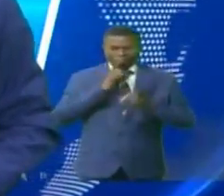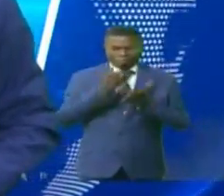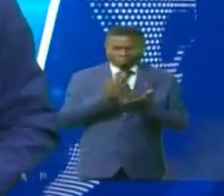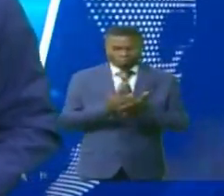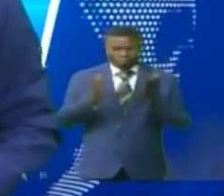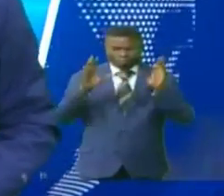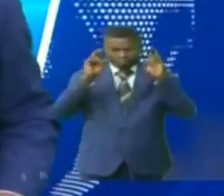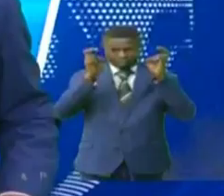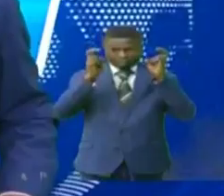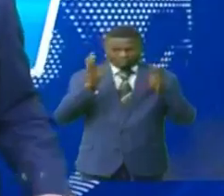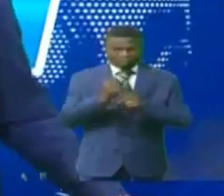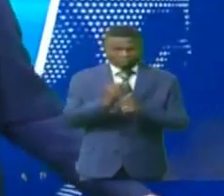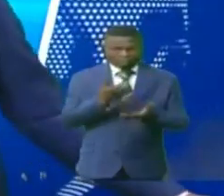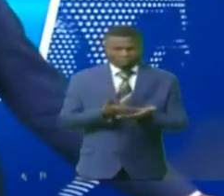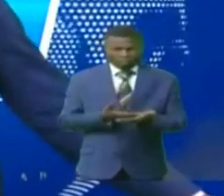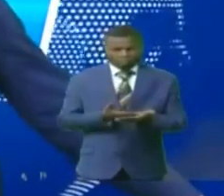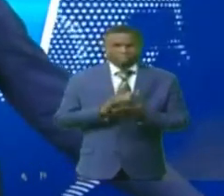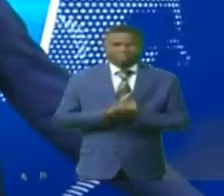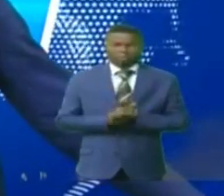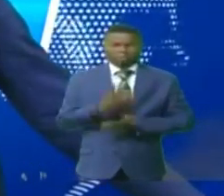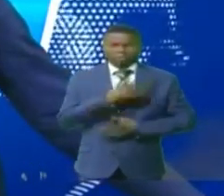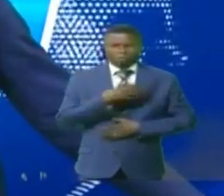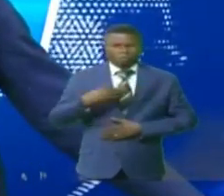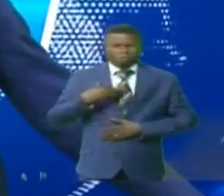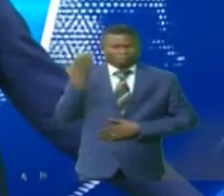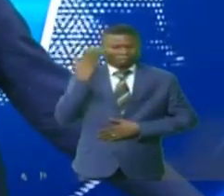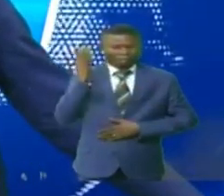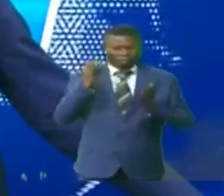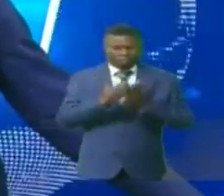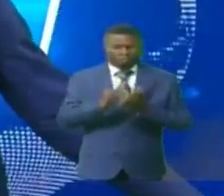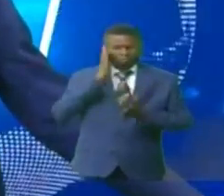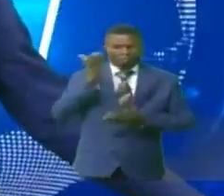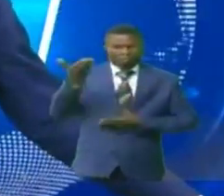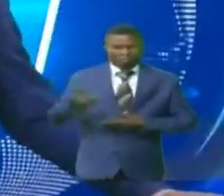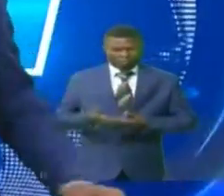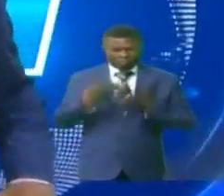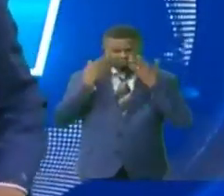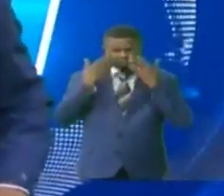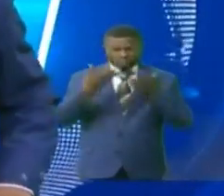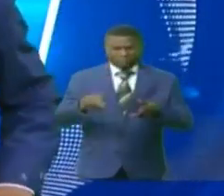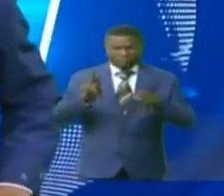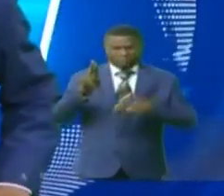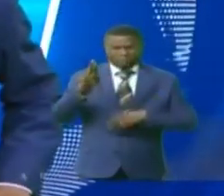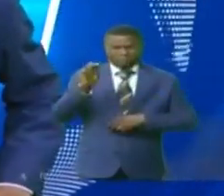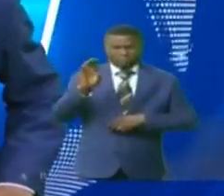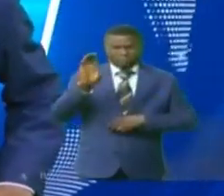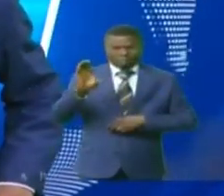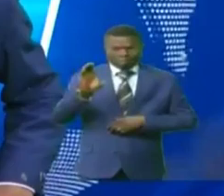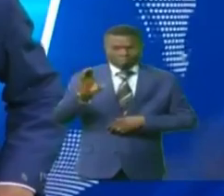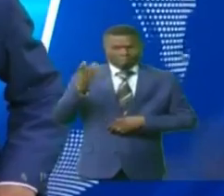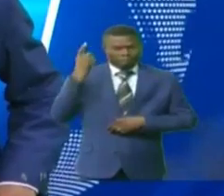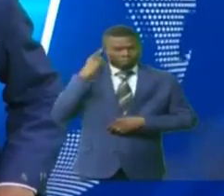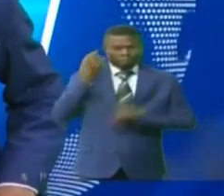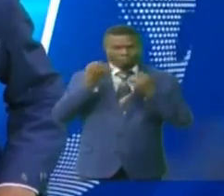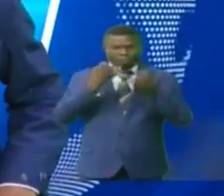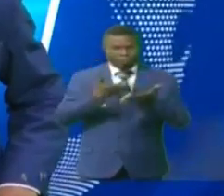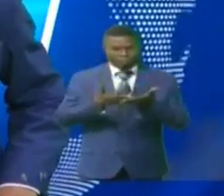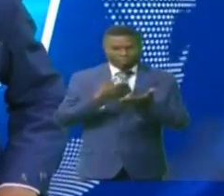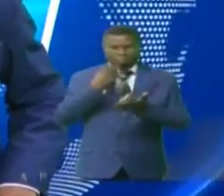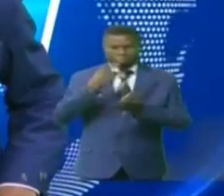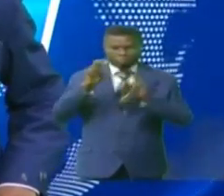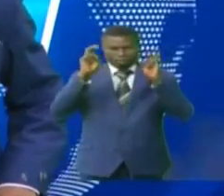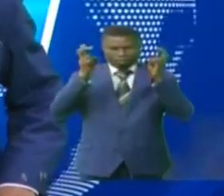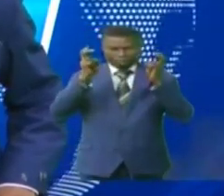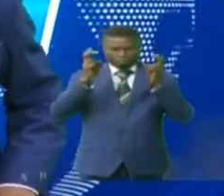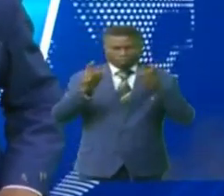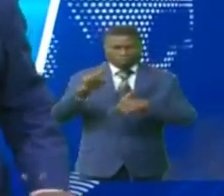pour les titres. Mesdames et messieurs, encore une fois, bienvenue à vous sur une régionale à Radio-Télévision Nationale Congolaise. Je le dis à l'ouverture